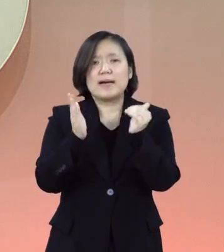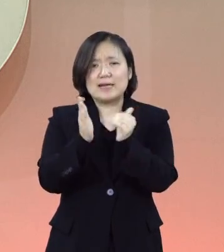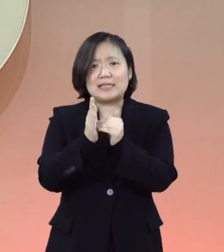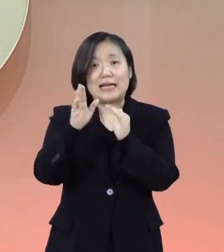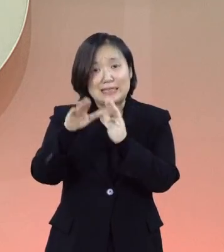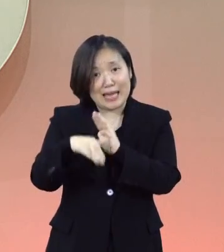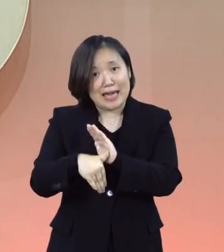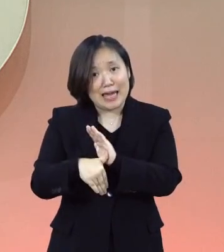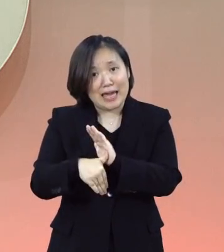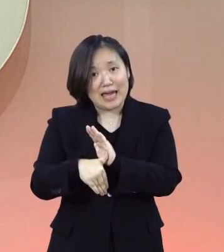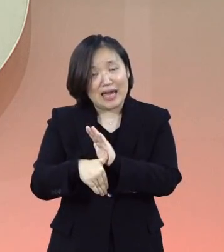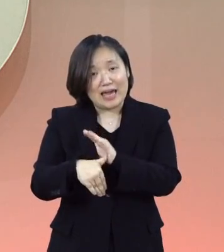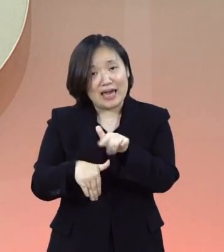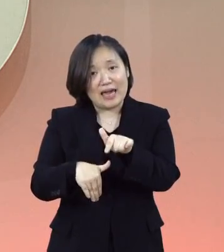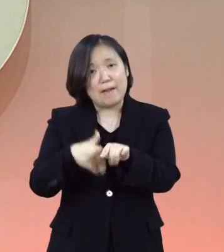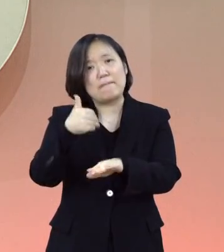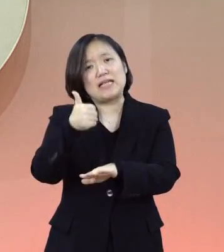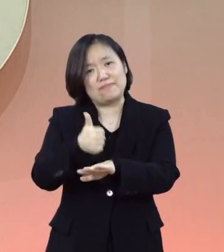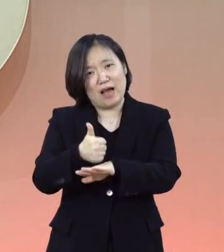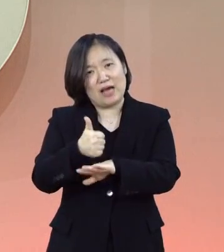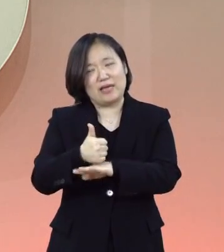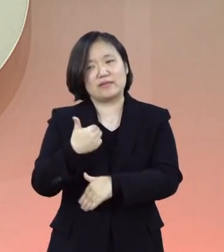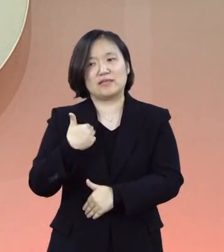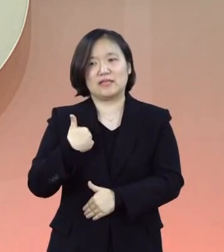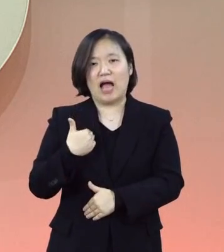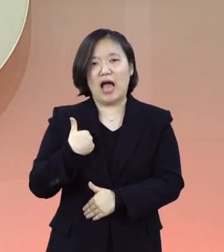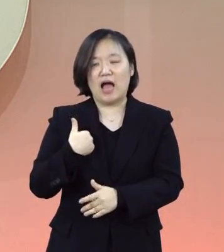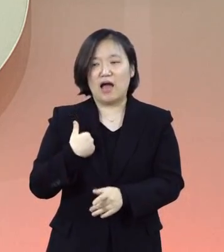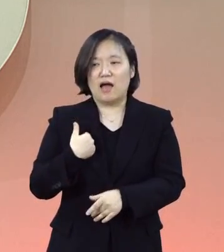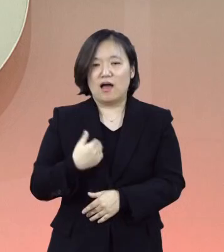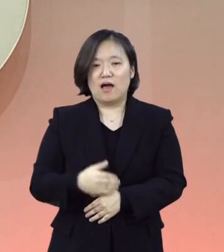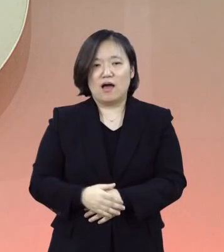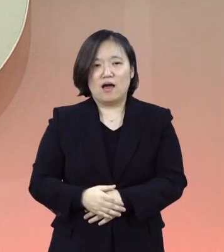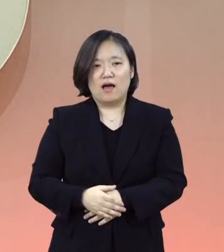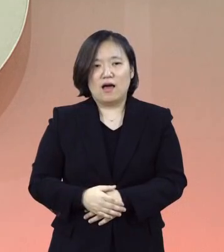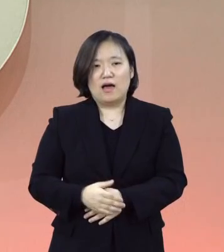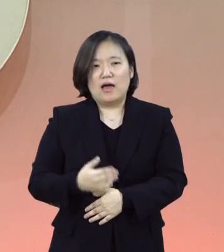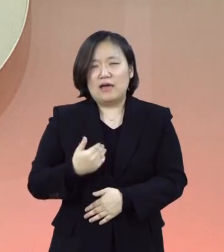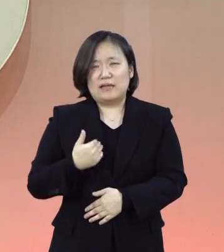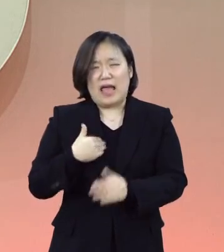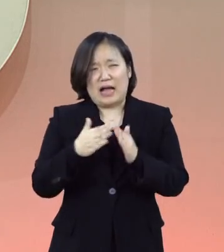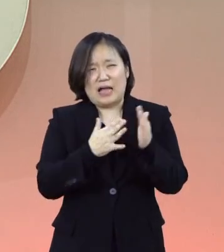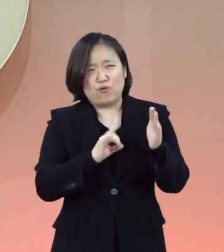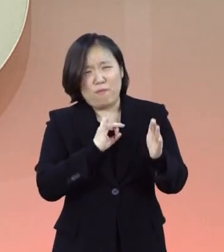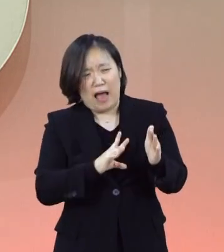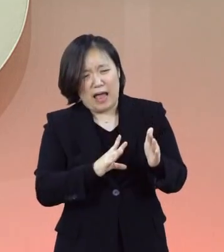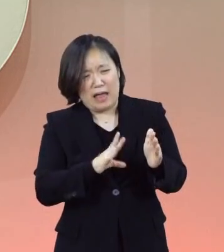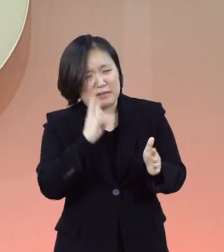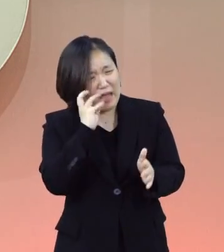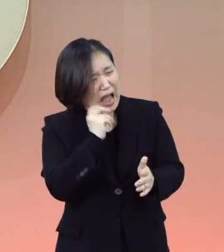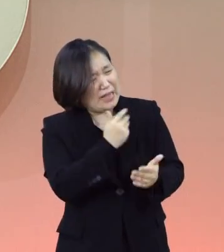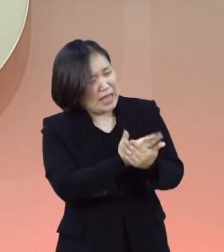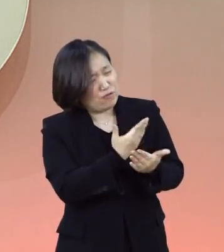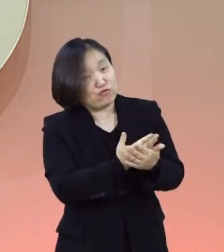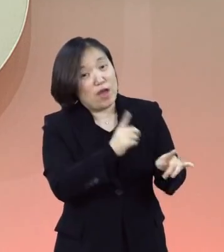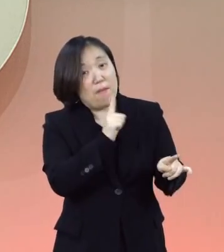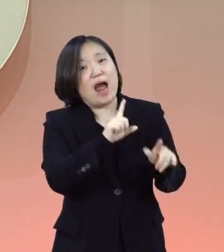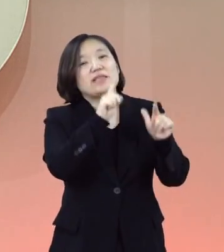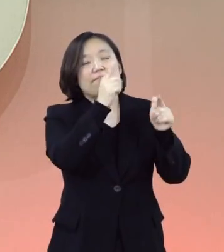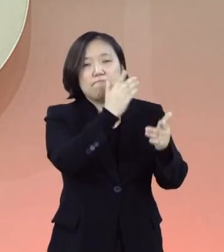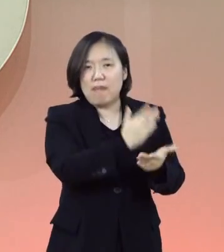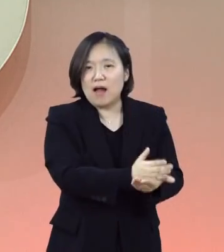마지막 마무리는 나 잘 되게 해주세요. 내 가족만 잘 되게 해주세요. 라는